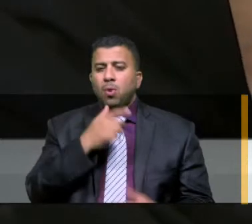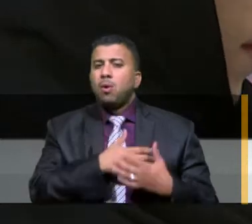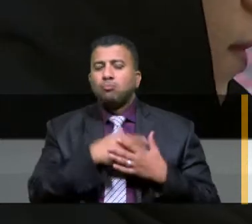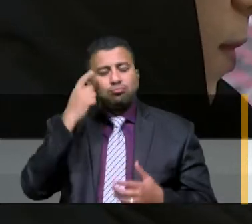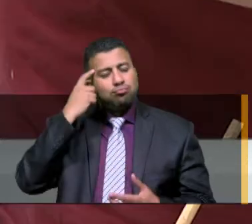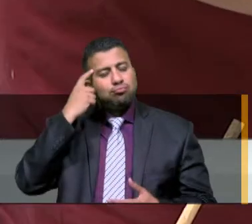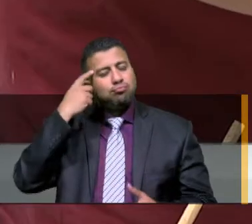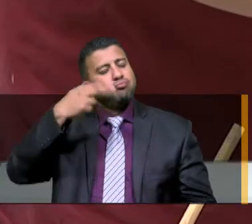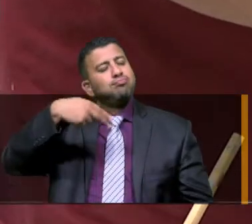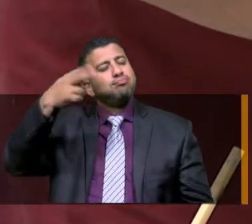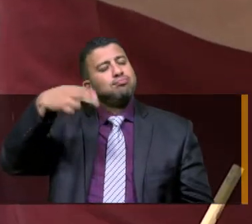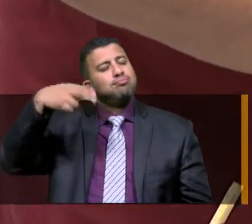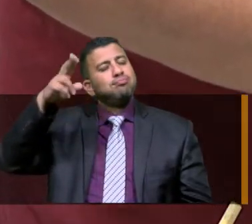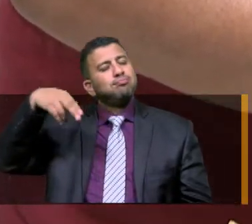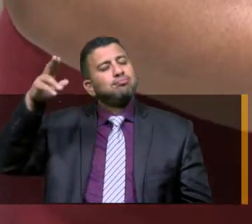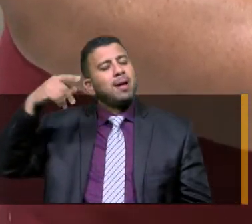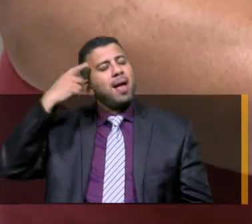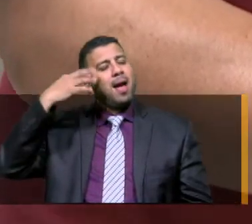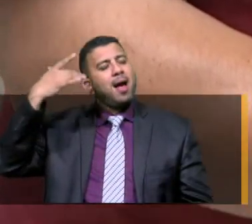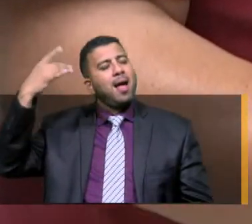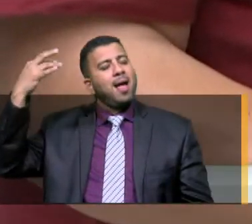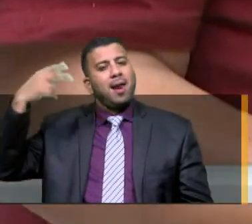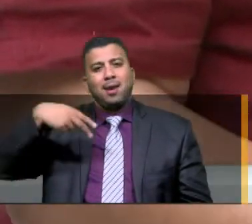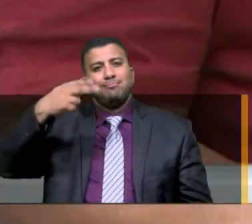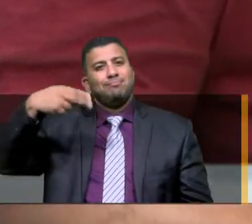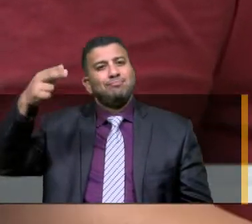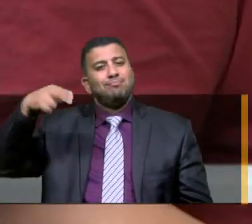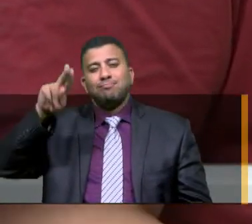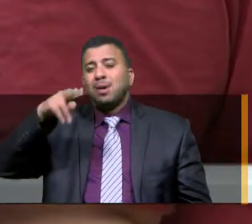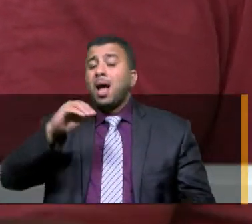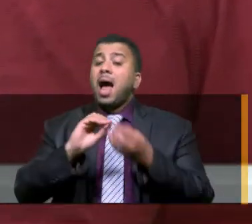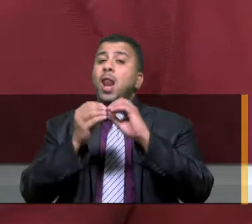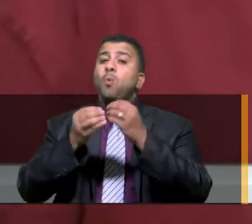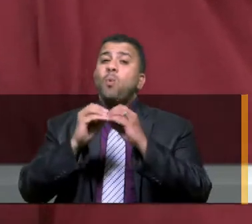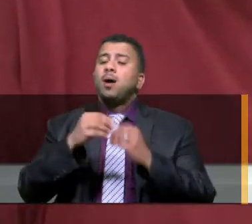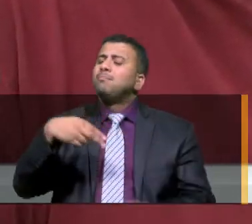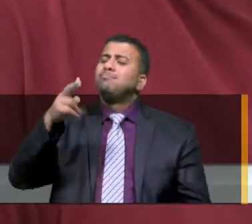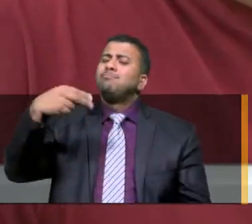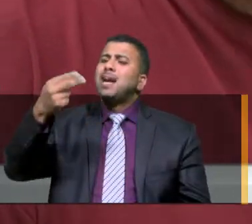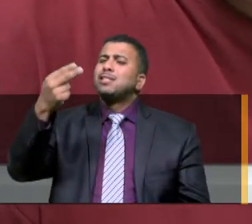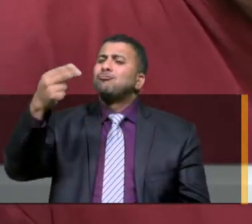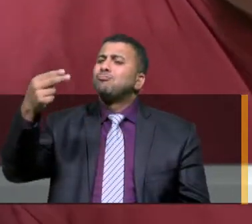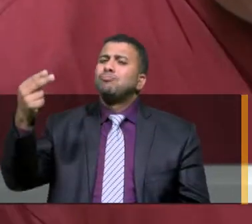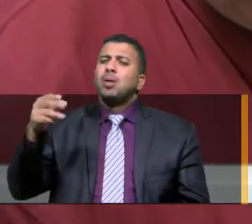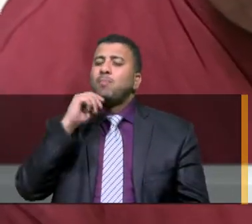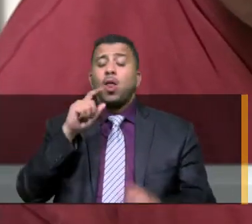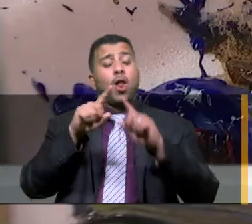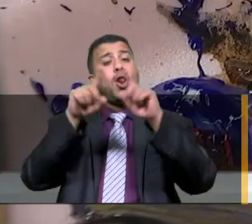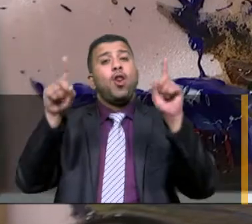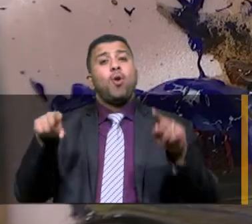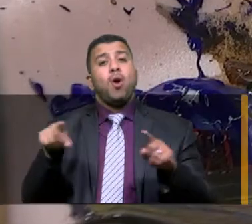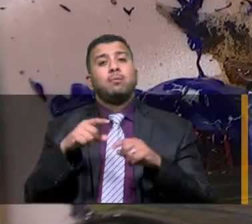فنان بريشته وخياله الإبداعي، وهو يستخدم ألواناً يرسم من خلالها لوحة